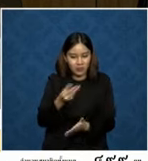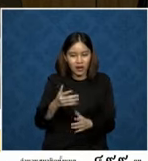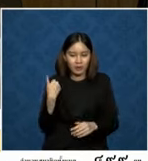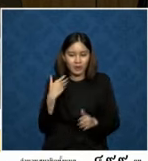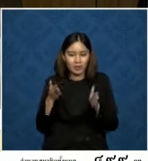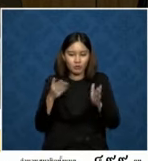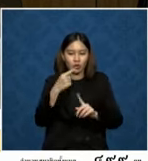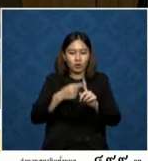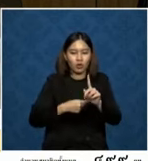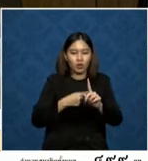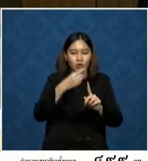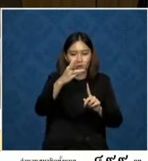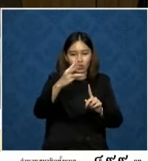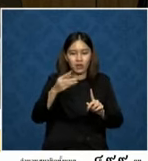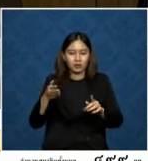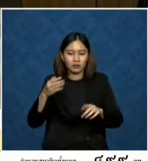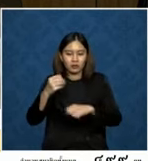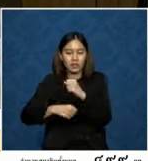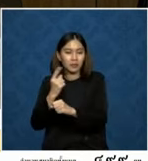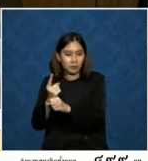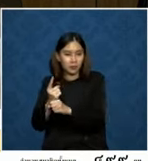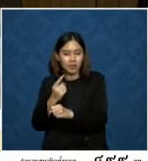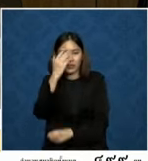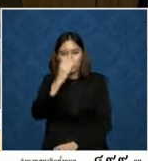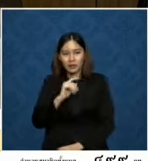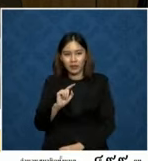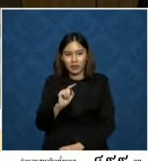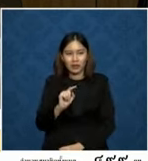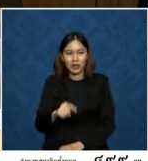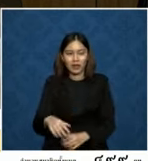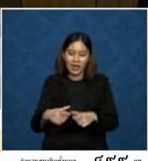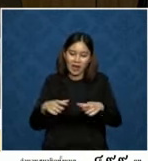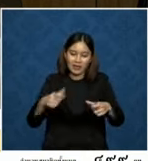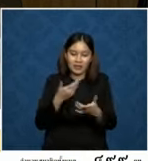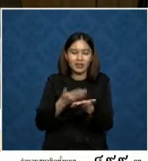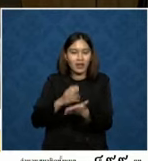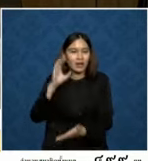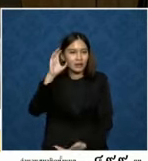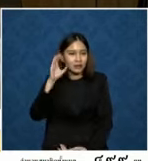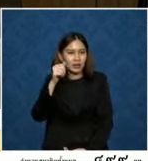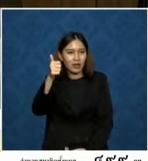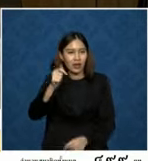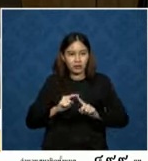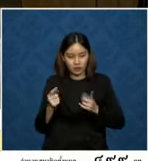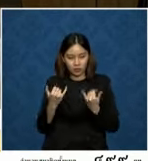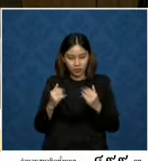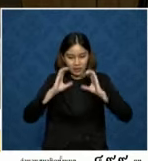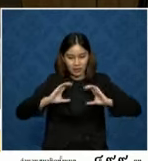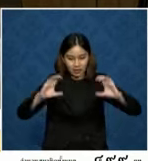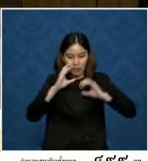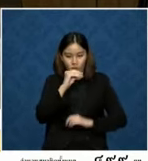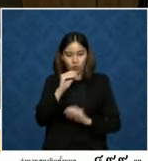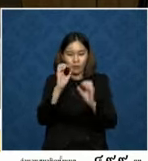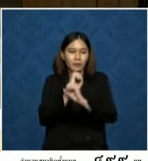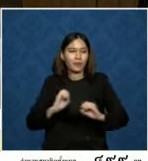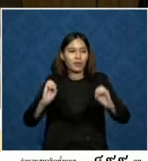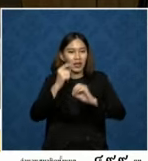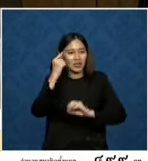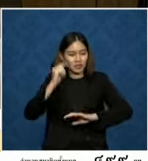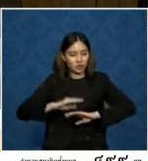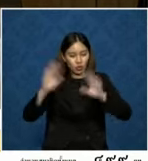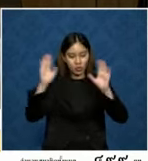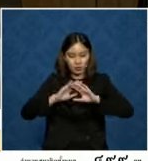1ปีเพื่อเป็นการลงโทษซึ่งจะทำให้เช็คนั้นมีความน่าเชื่อถือขึ้นแต่เรื่องนี้รัฐบาลไม่เคยมีการพูดถึงเลยครับคิดแต่จะเลิ